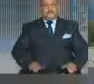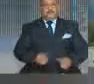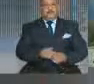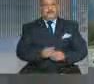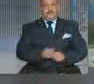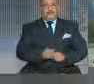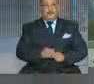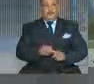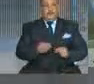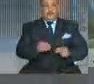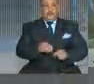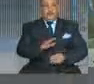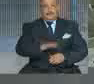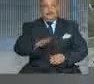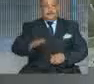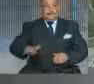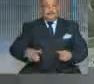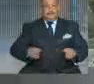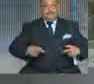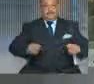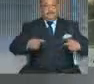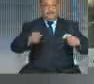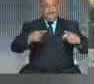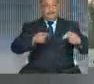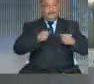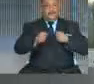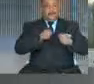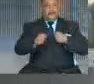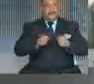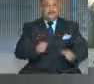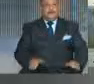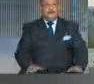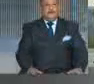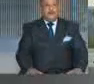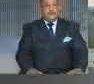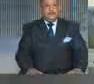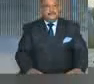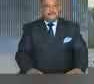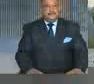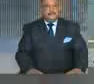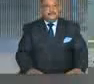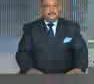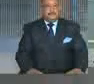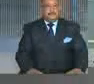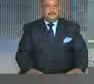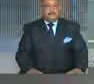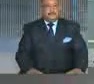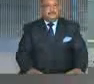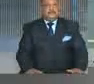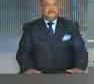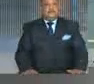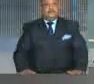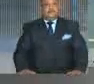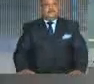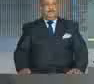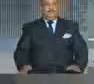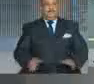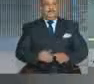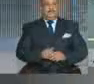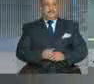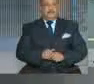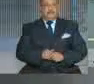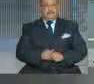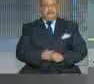جمعية رياضية من مختلف مدن الجنوب بتنظيم محكم من رابطة الجنوب الغربي والجامعة التونسية